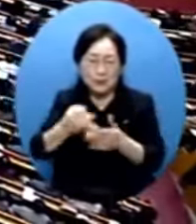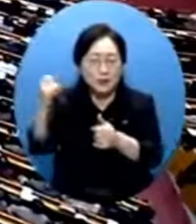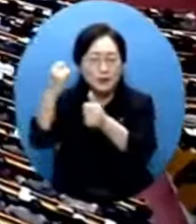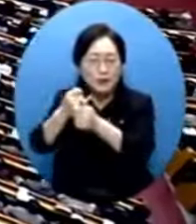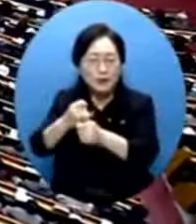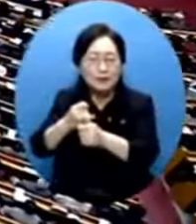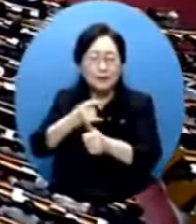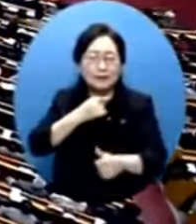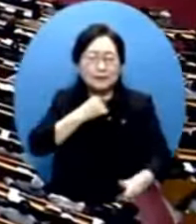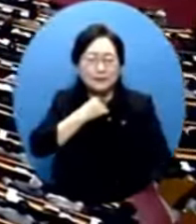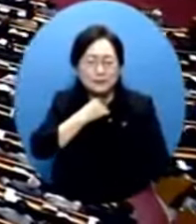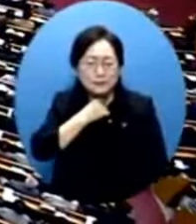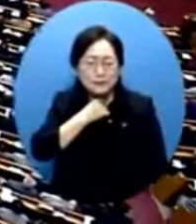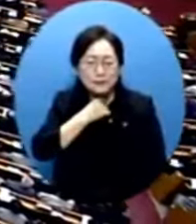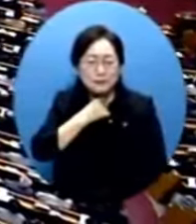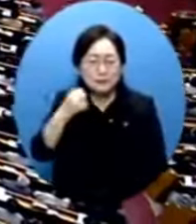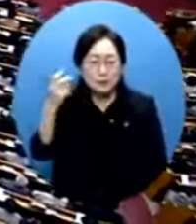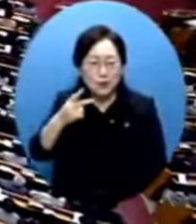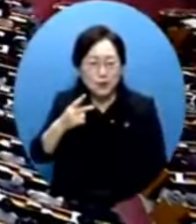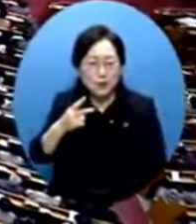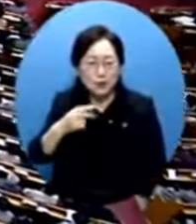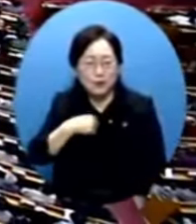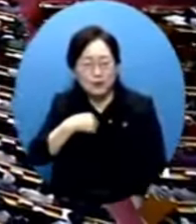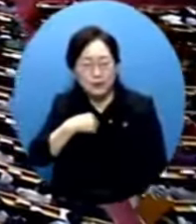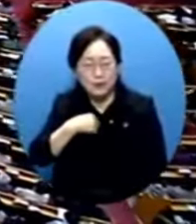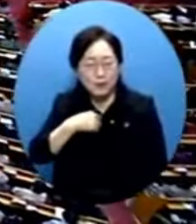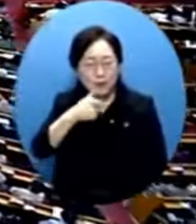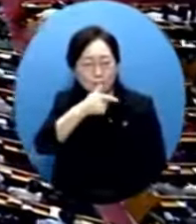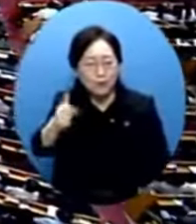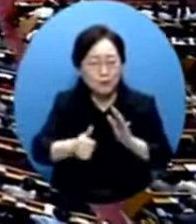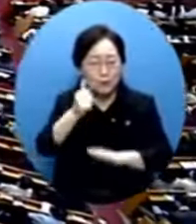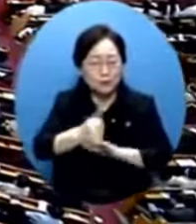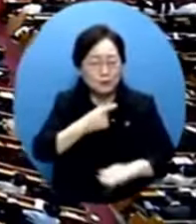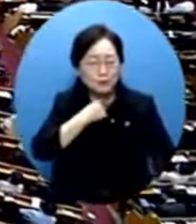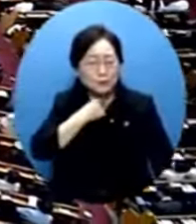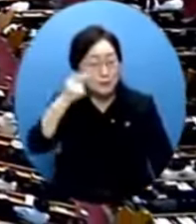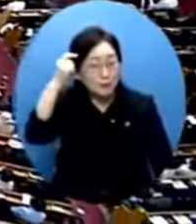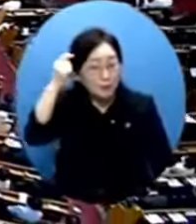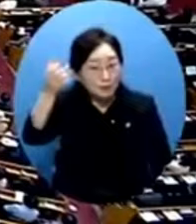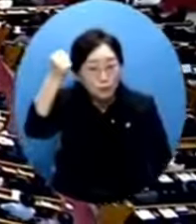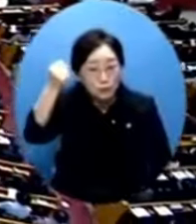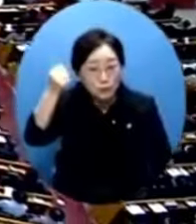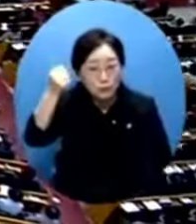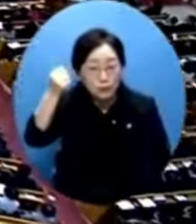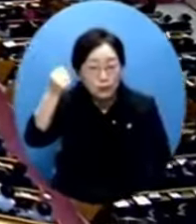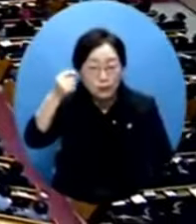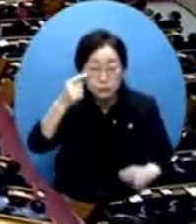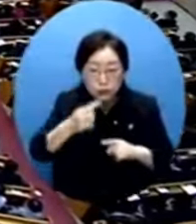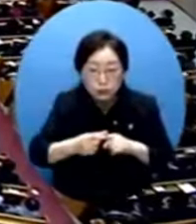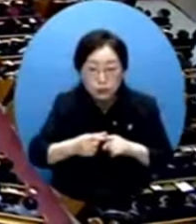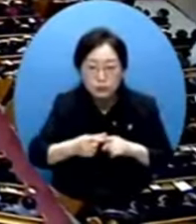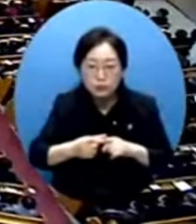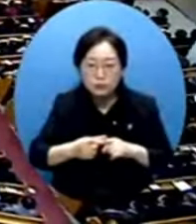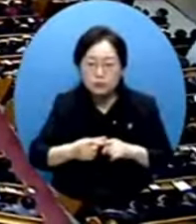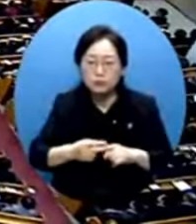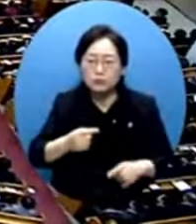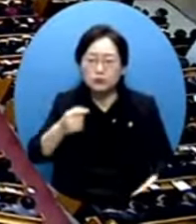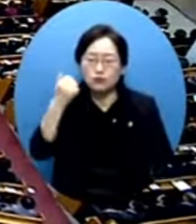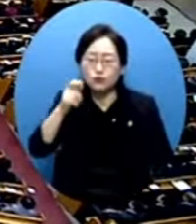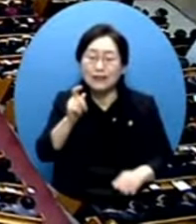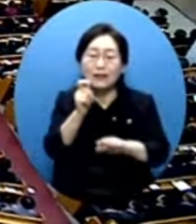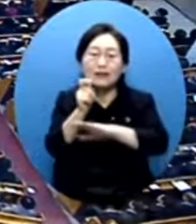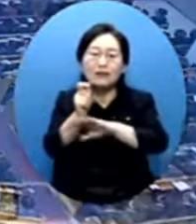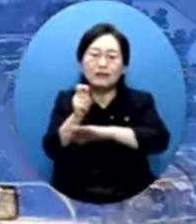그다음 이제는 개인 택시를 하겠다 그런 희망을 품고 열심히를 하고 있었는데 한 택시